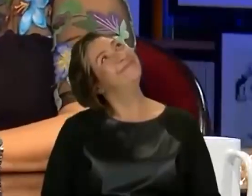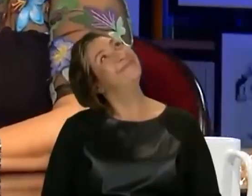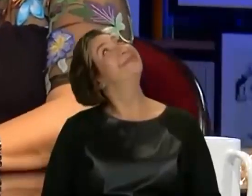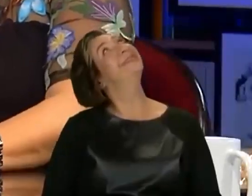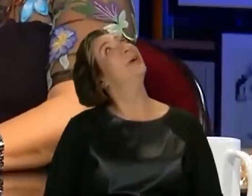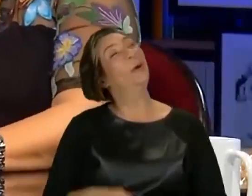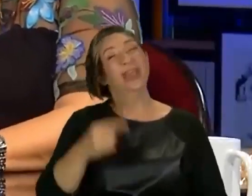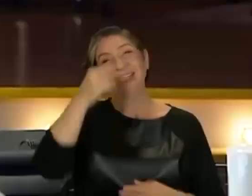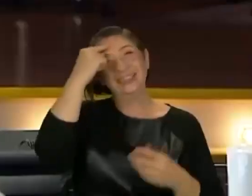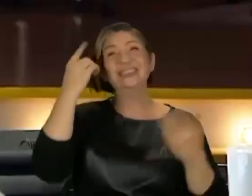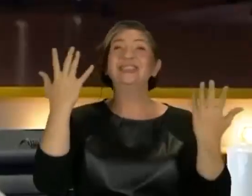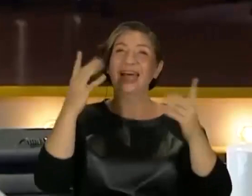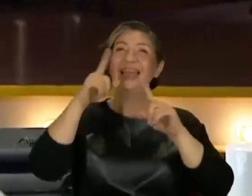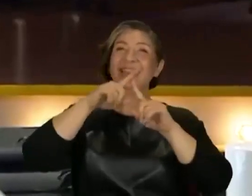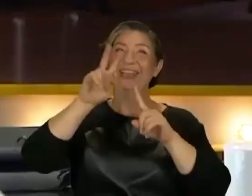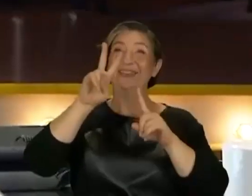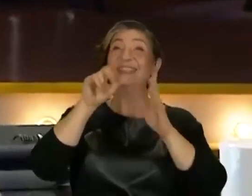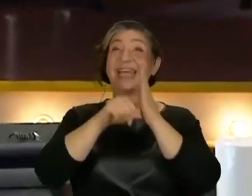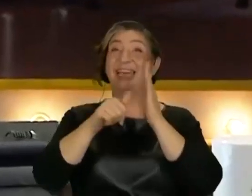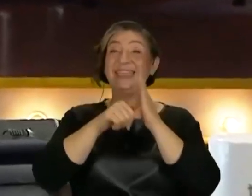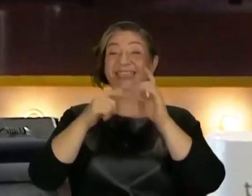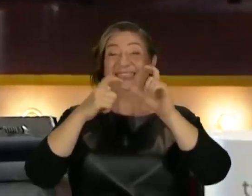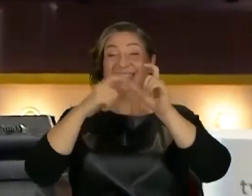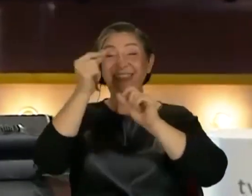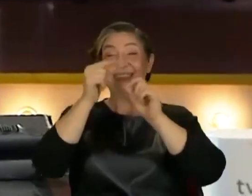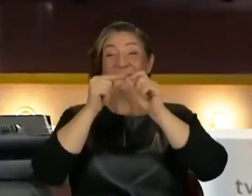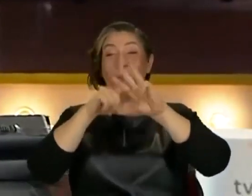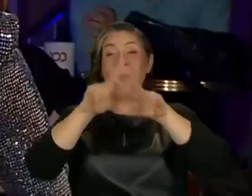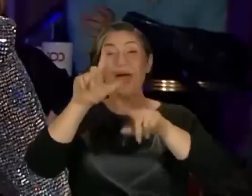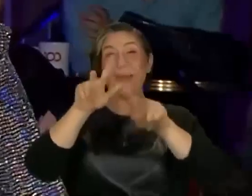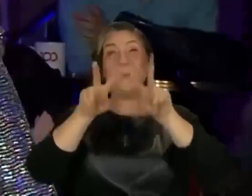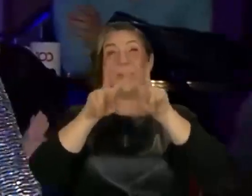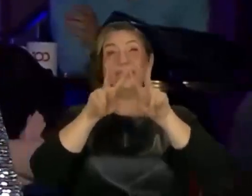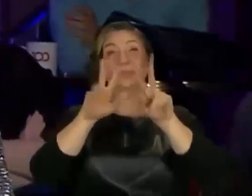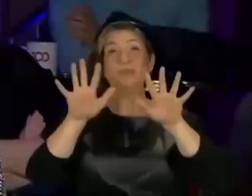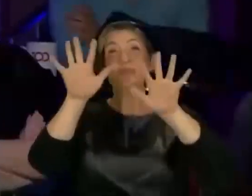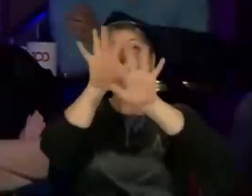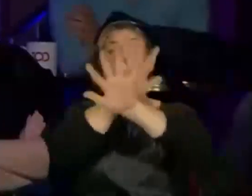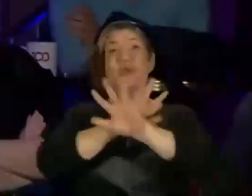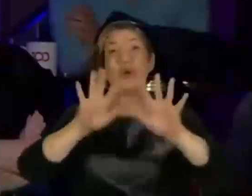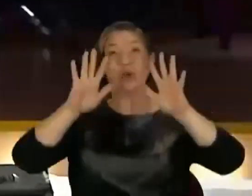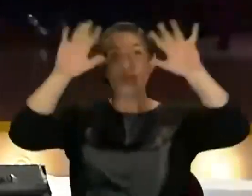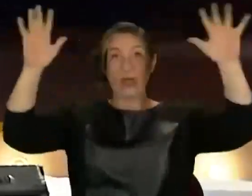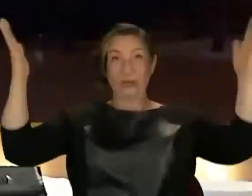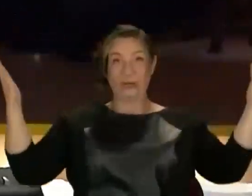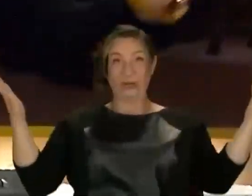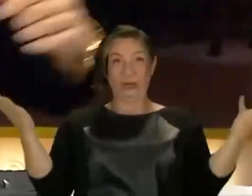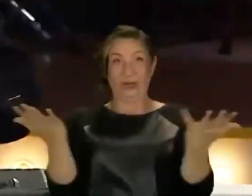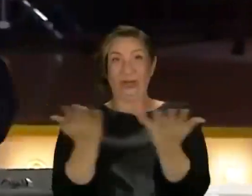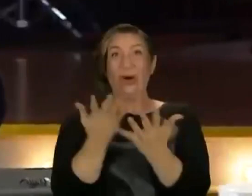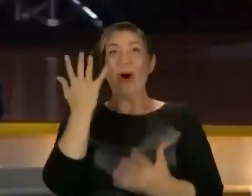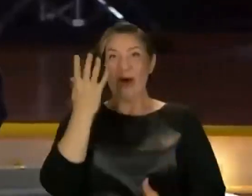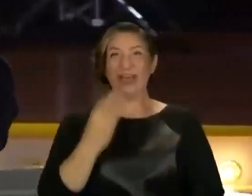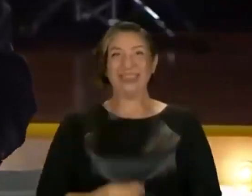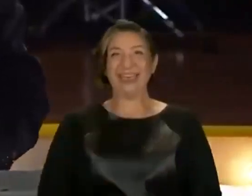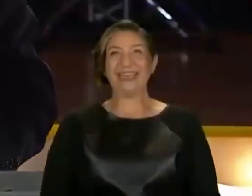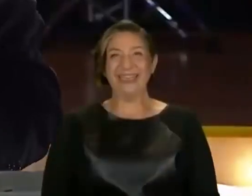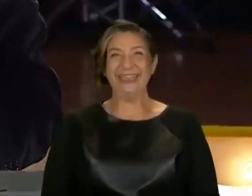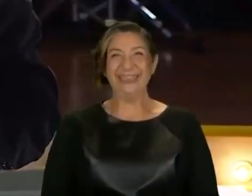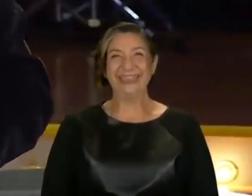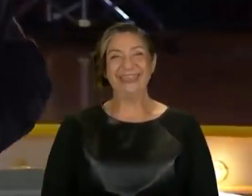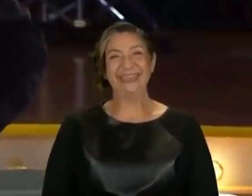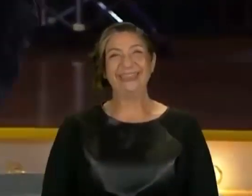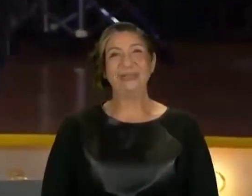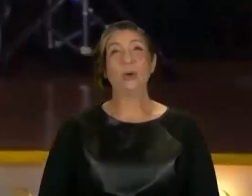olarak. O da inşallah televizyon tarihine Sibel Meriç Blur'u olarak geçecek. Geniş şöyle bir blur olacak.